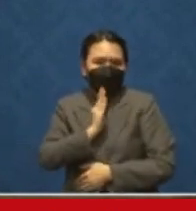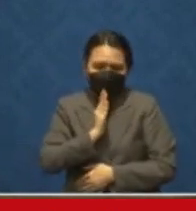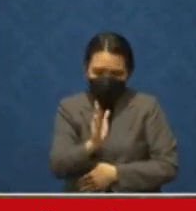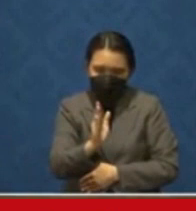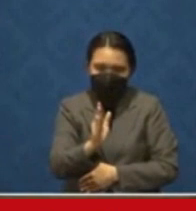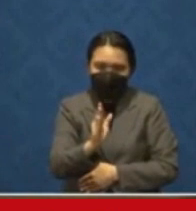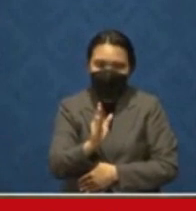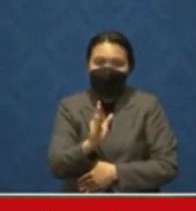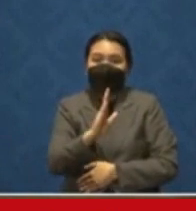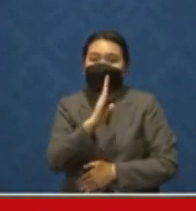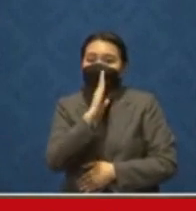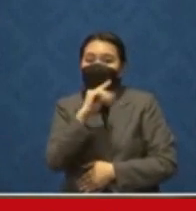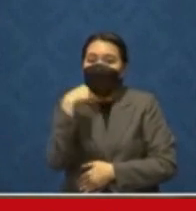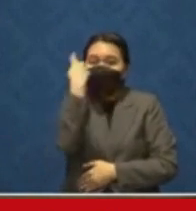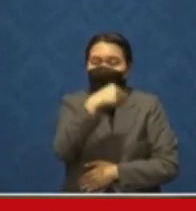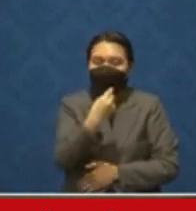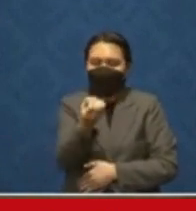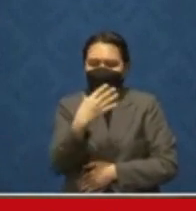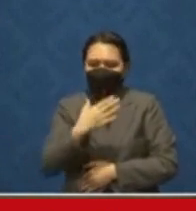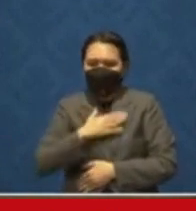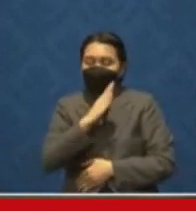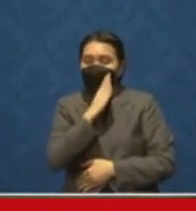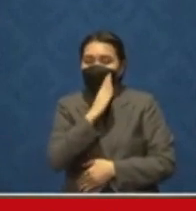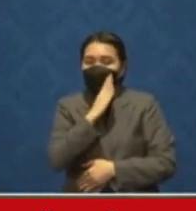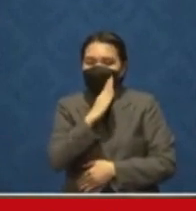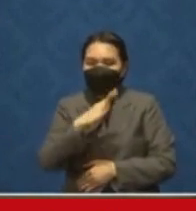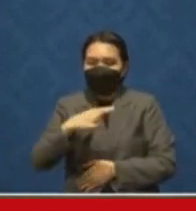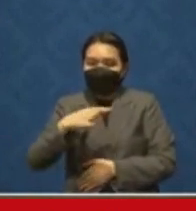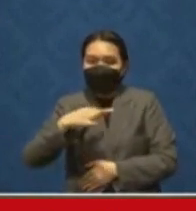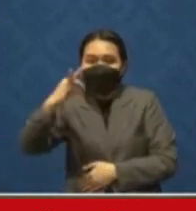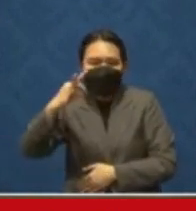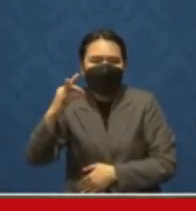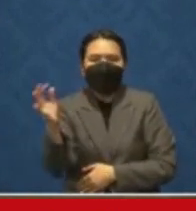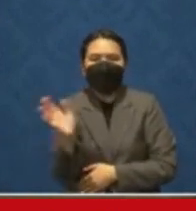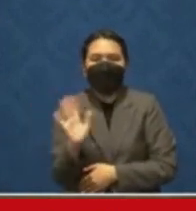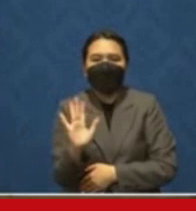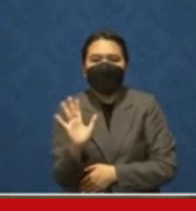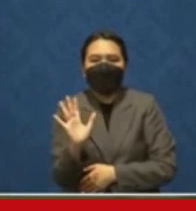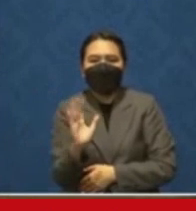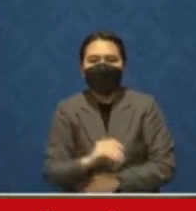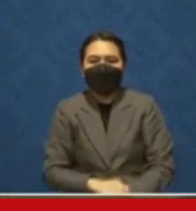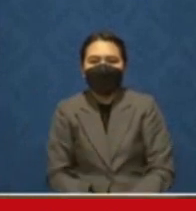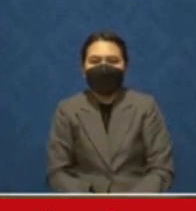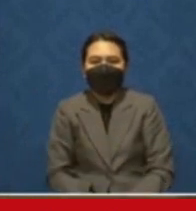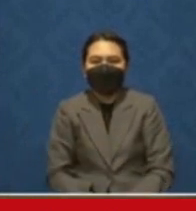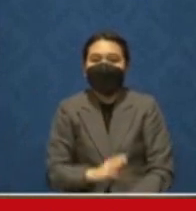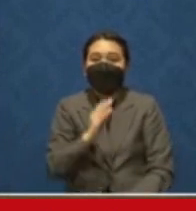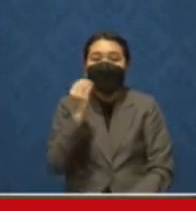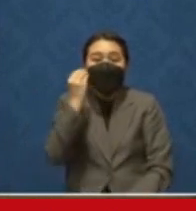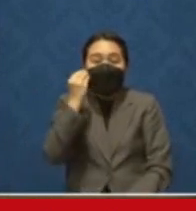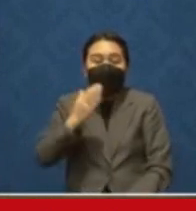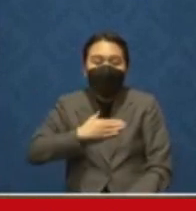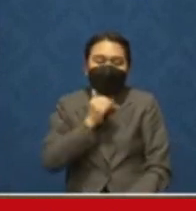ทำอาสะทอนจิตณรงค์ชาวบ้านถ้าผมพูดตรงๆเลยผมพูดอยู่นี่แหละ